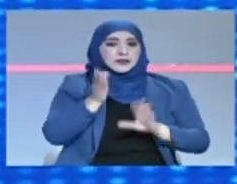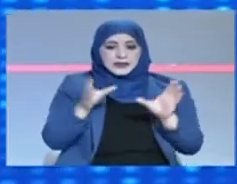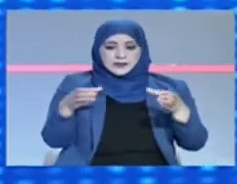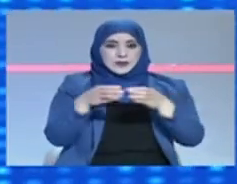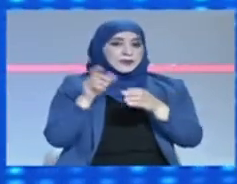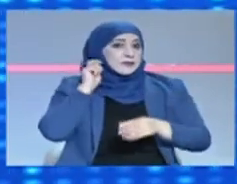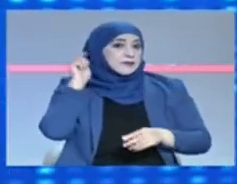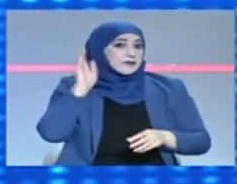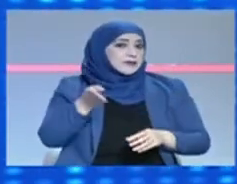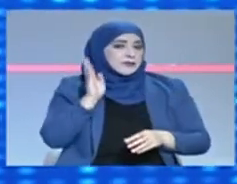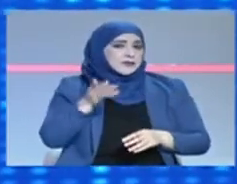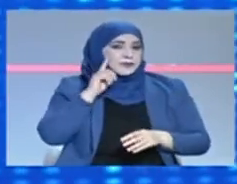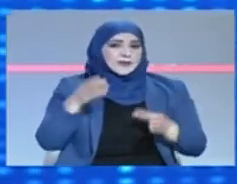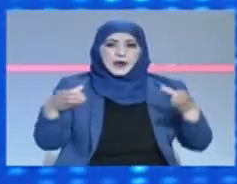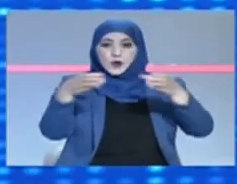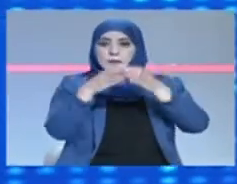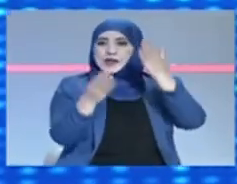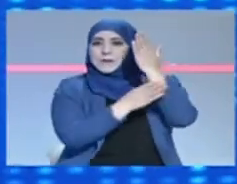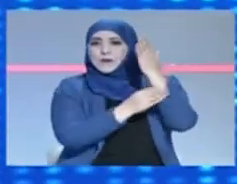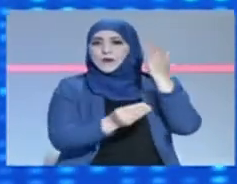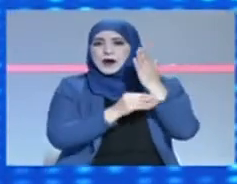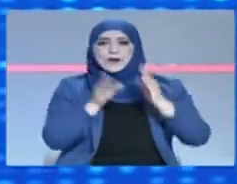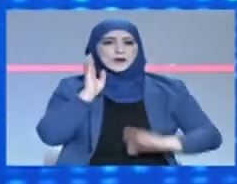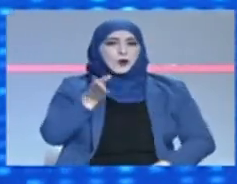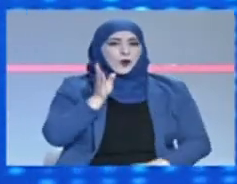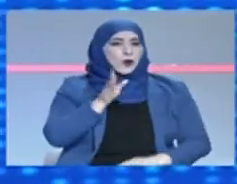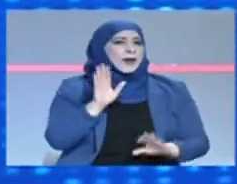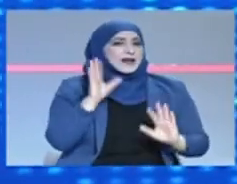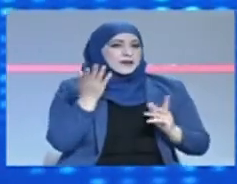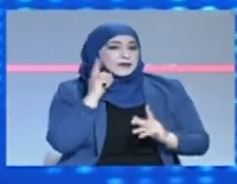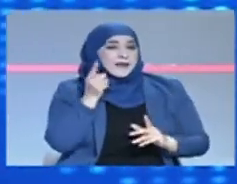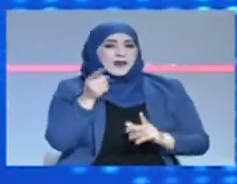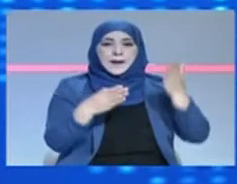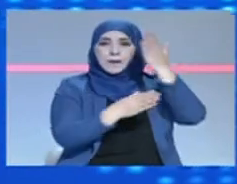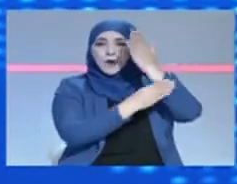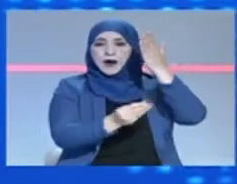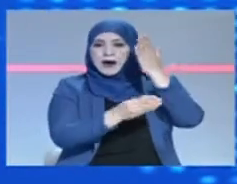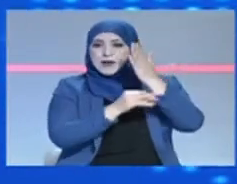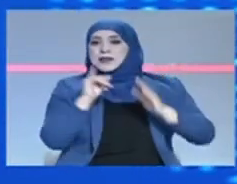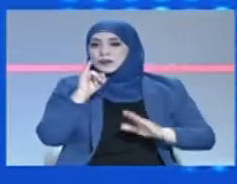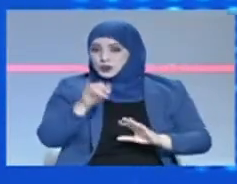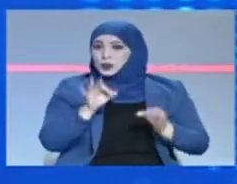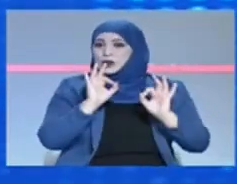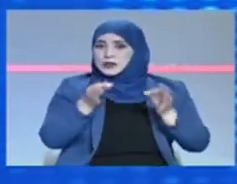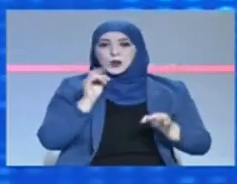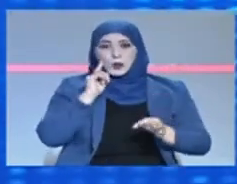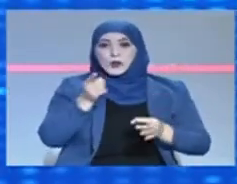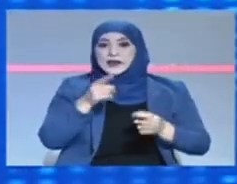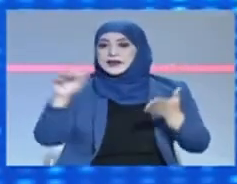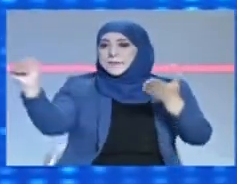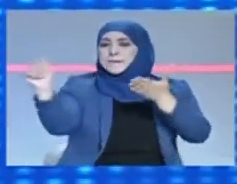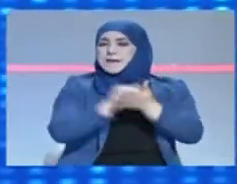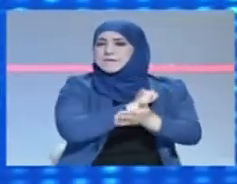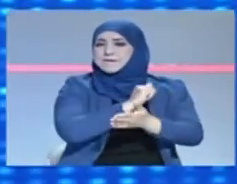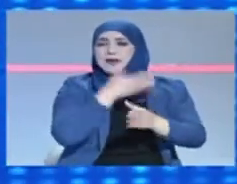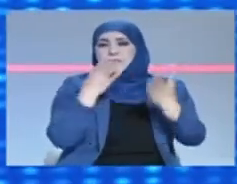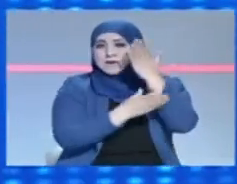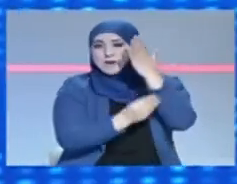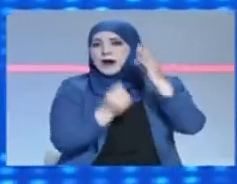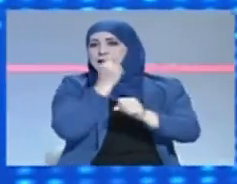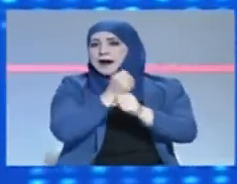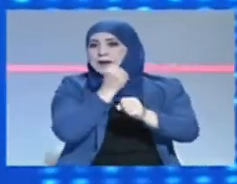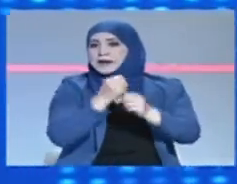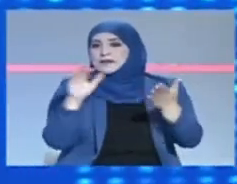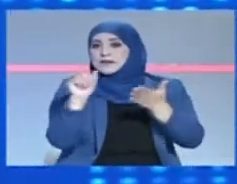لمجلس الهيئة الوطنية للمحامين عقوبات في حق منظوريه وصلت حد المحو النهائي. عقوبات